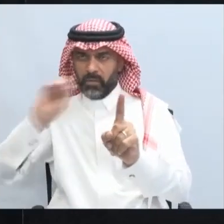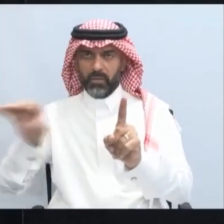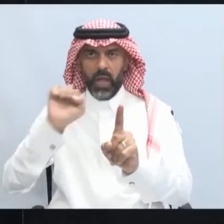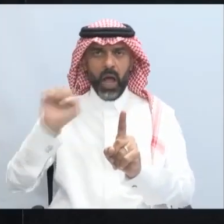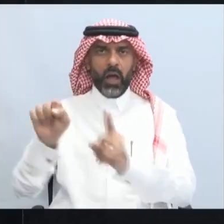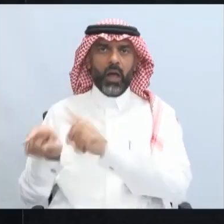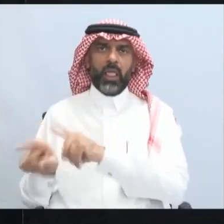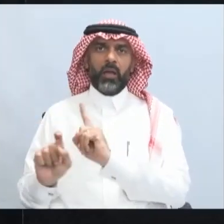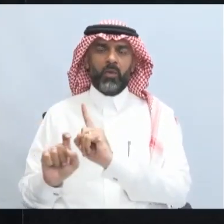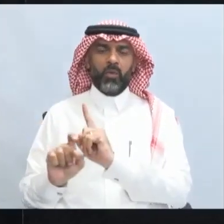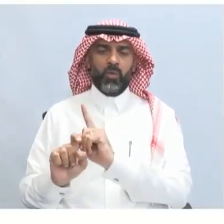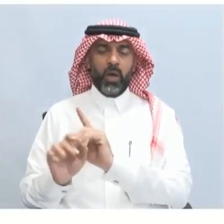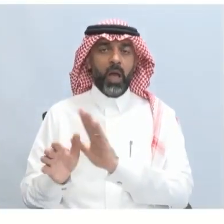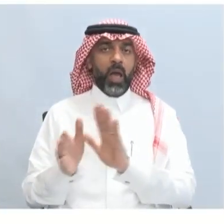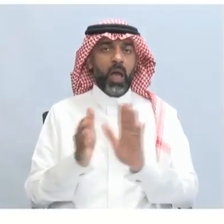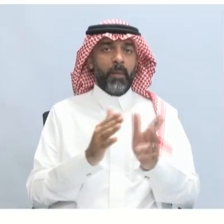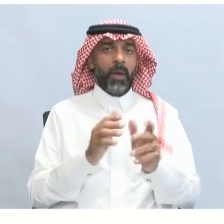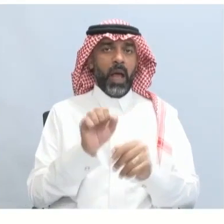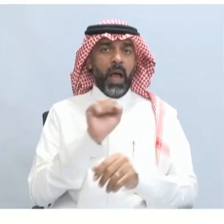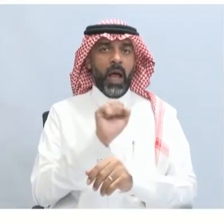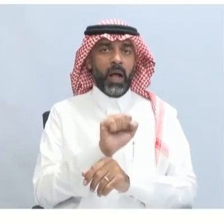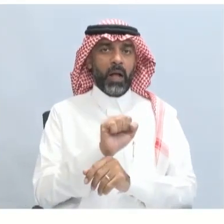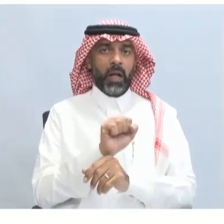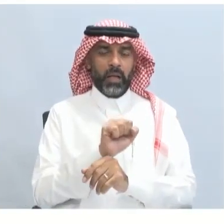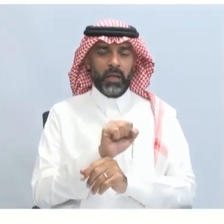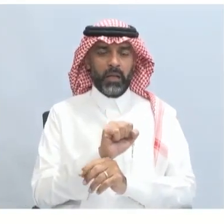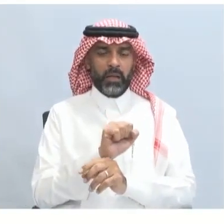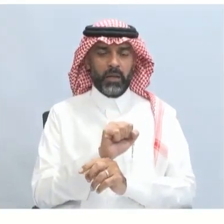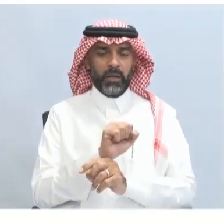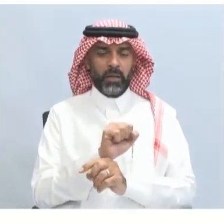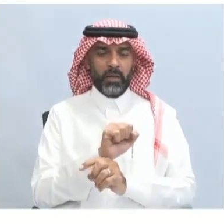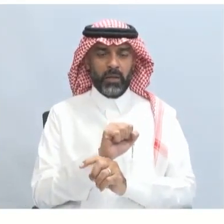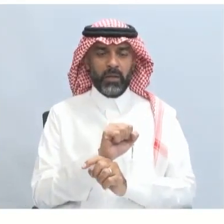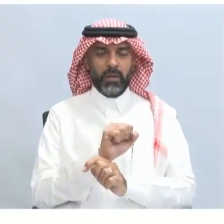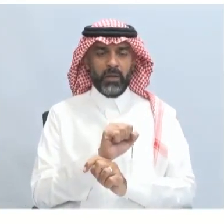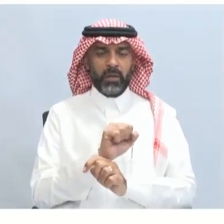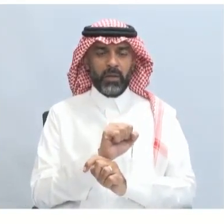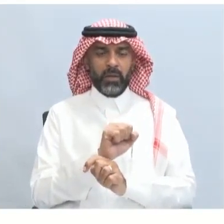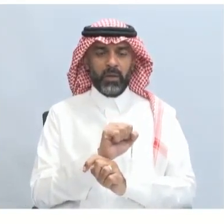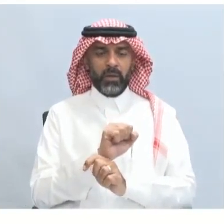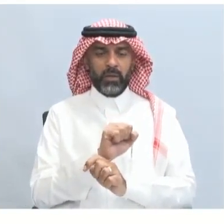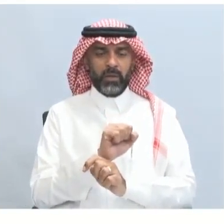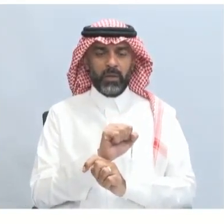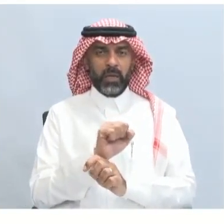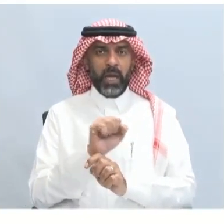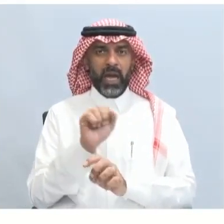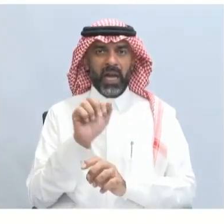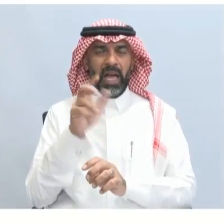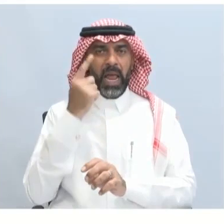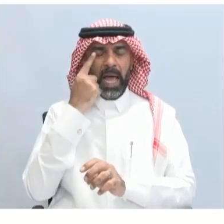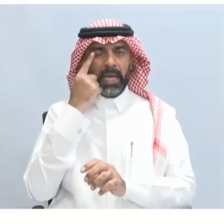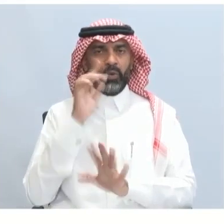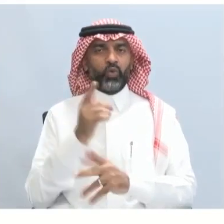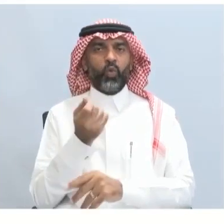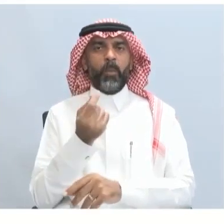جانب الحق العيني فهو يرد على جانب ماذا جانب الاموال يرد على جانب الاموال اما الحقوق